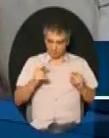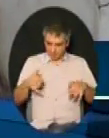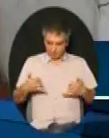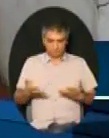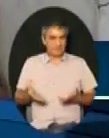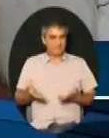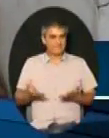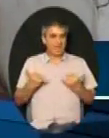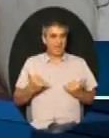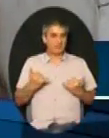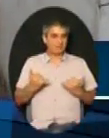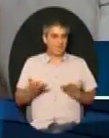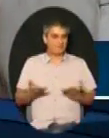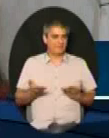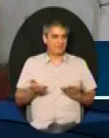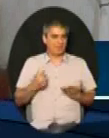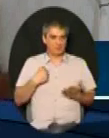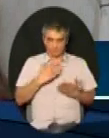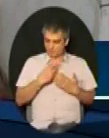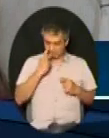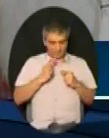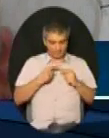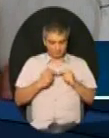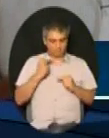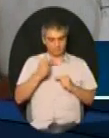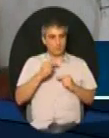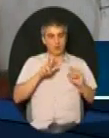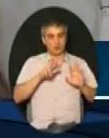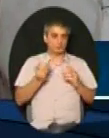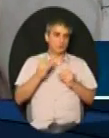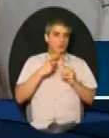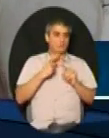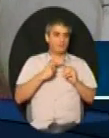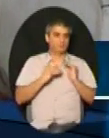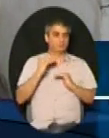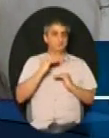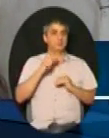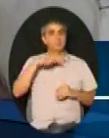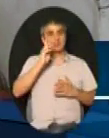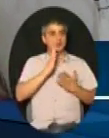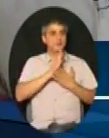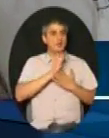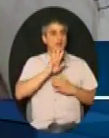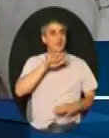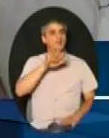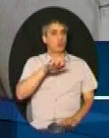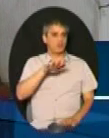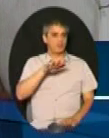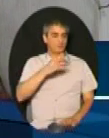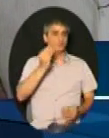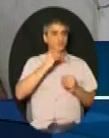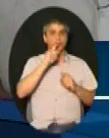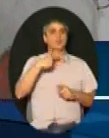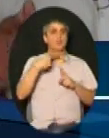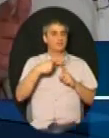עכשיו, זה קורה עכשיו. אנחנו ראינו פעימה, ובאוגוסט אנחנו נראה עוד פעימה, ובינואר זה כבר יהיה 5,000, ועוד